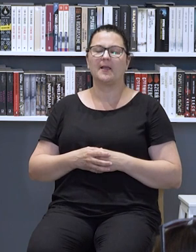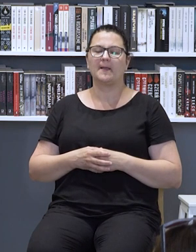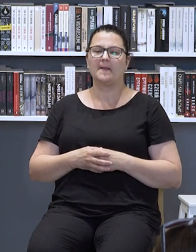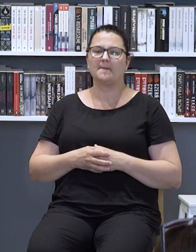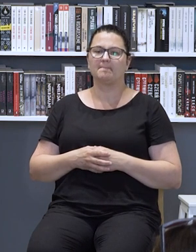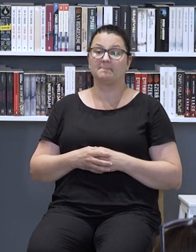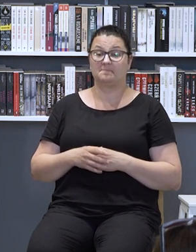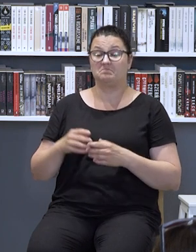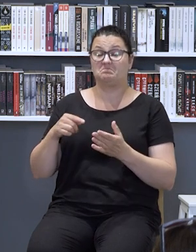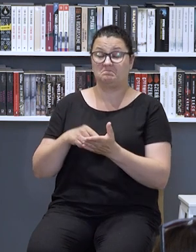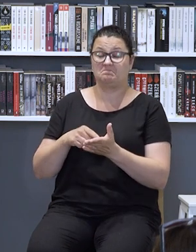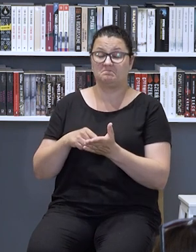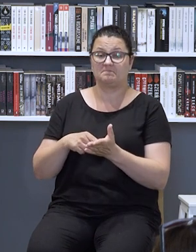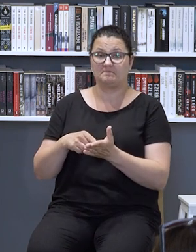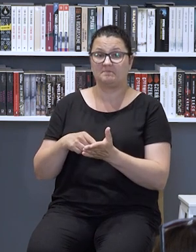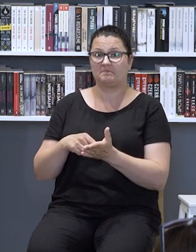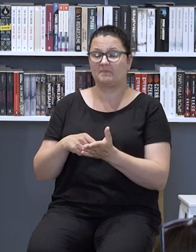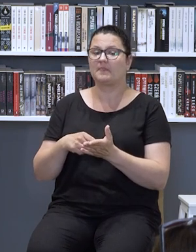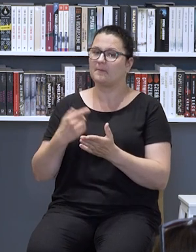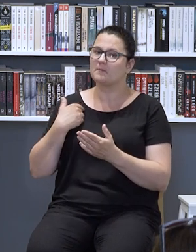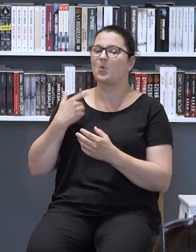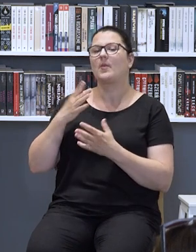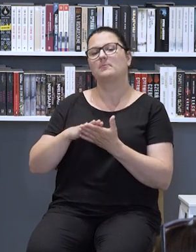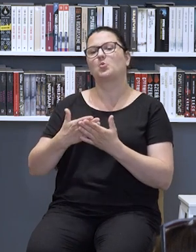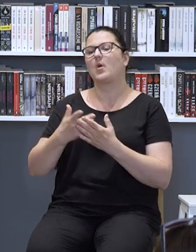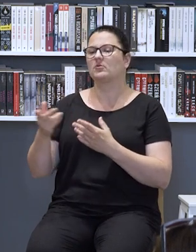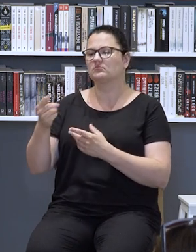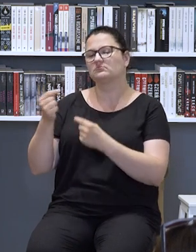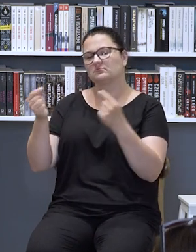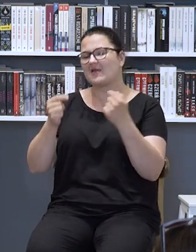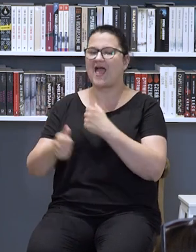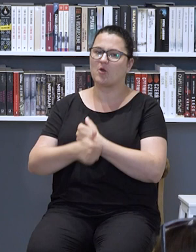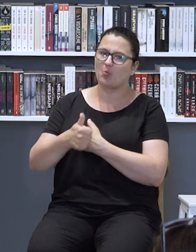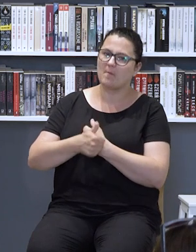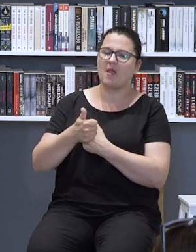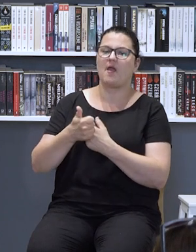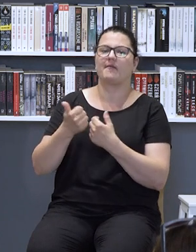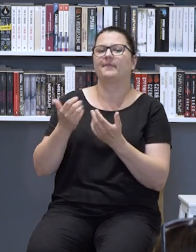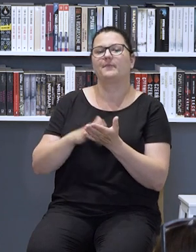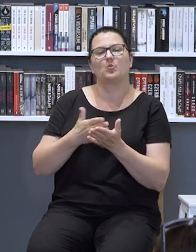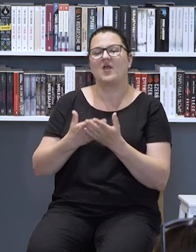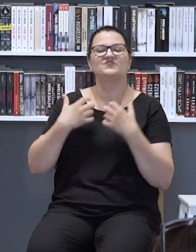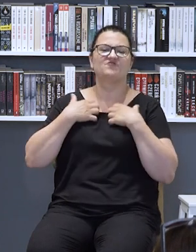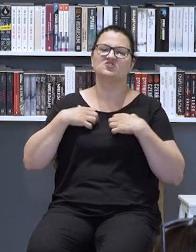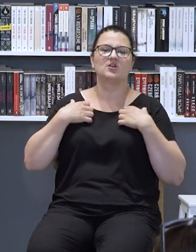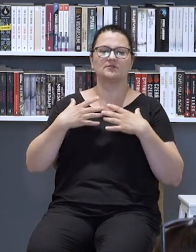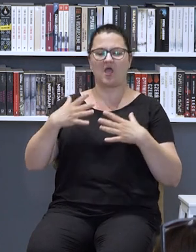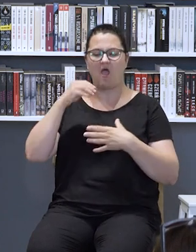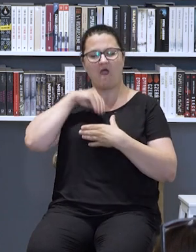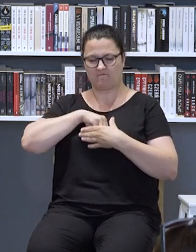No i padały takie argumenty typu, że zwierzęta nie mają